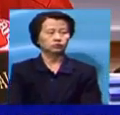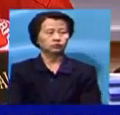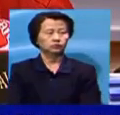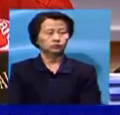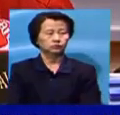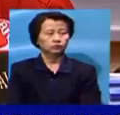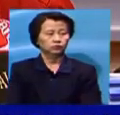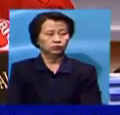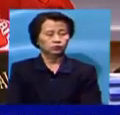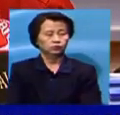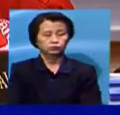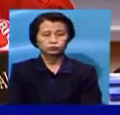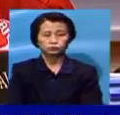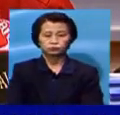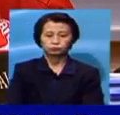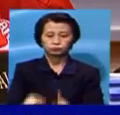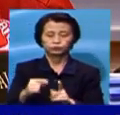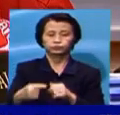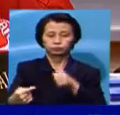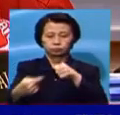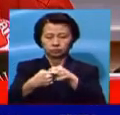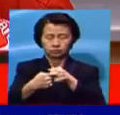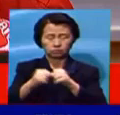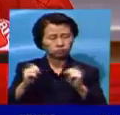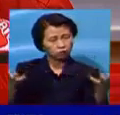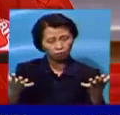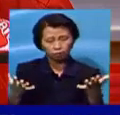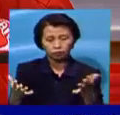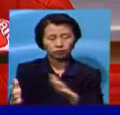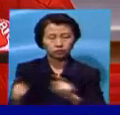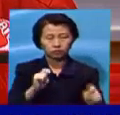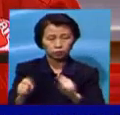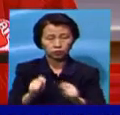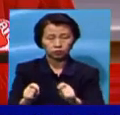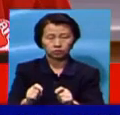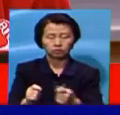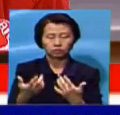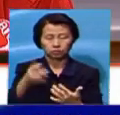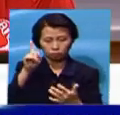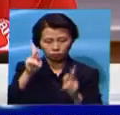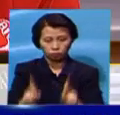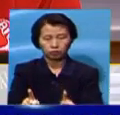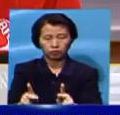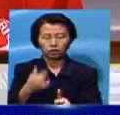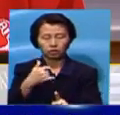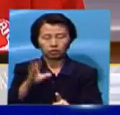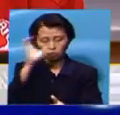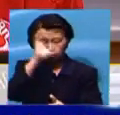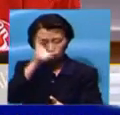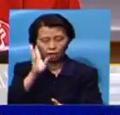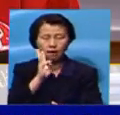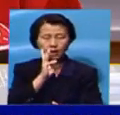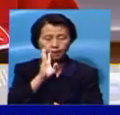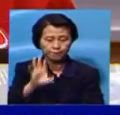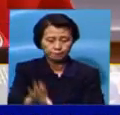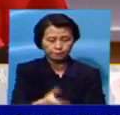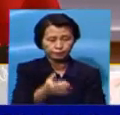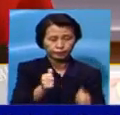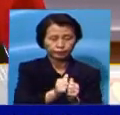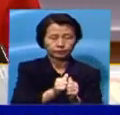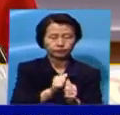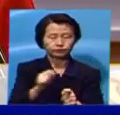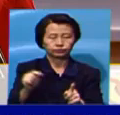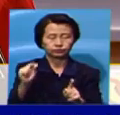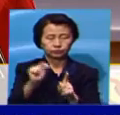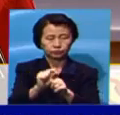itu dakwaan tanpa tindakan yang berterusan hanya membolehkan pihak tertentu menangguk di air keruh dengan menggunakan kenyataan